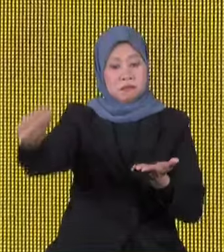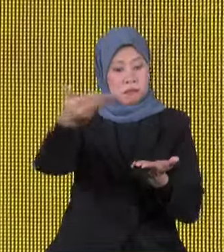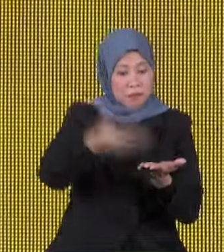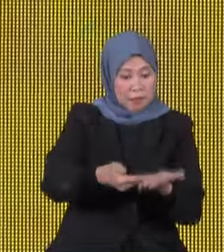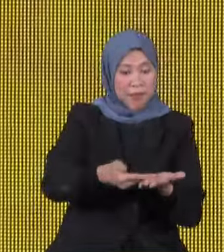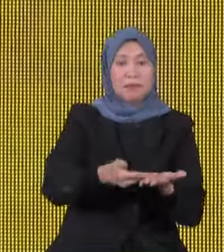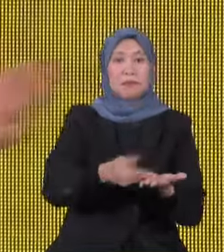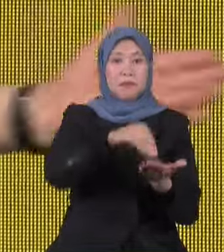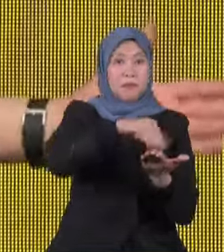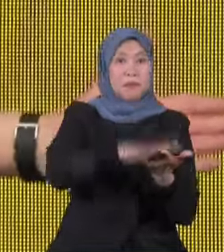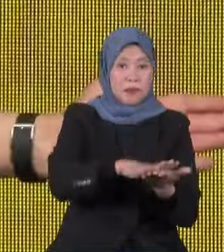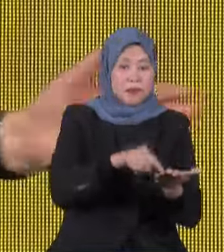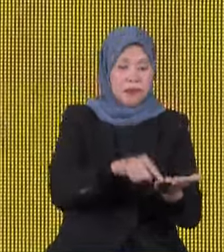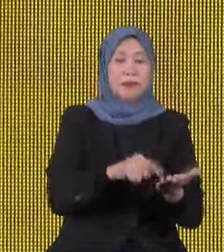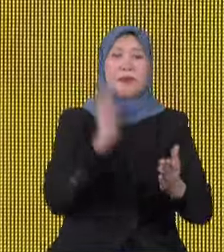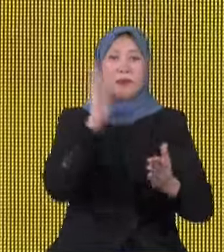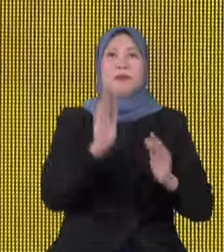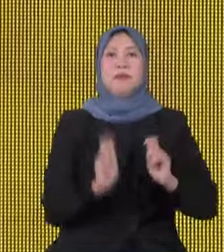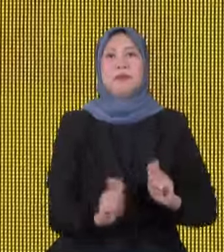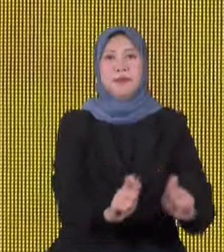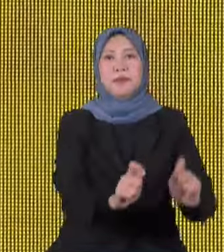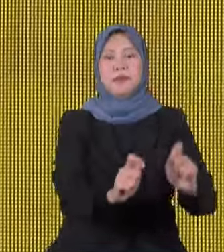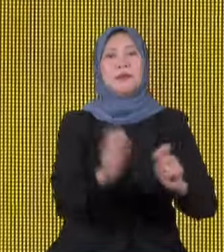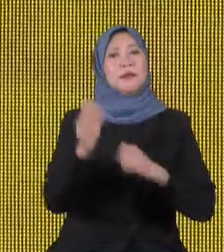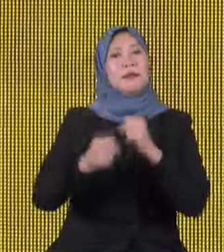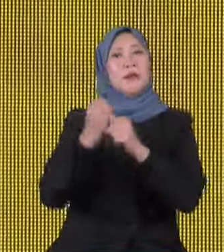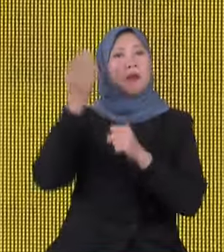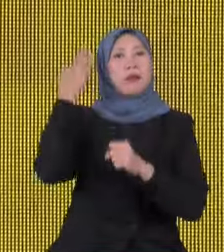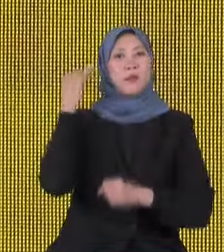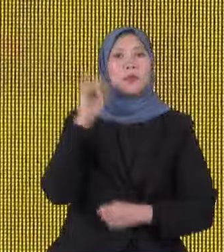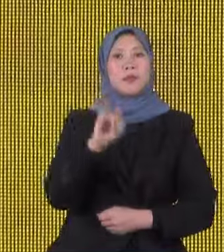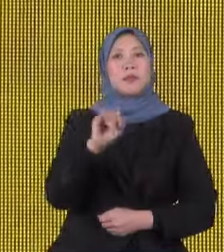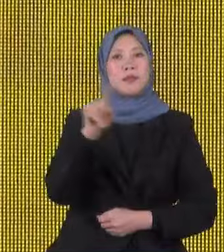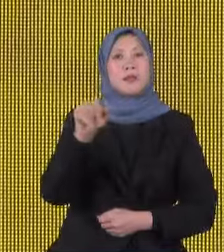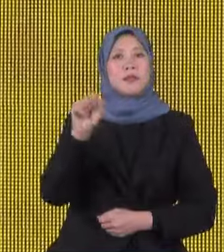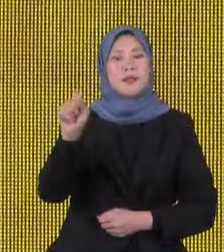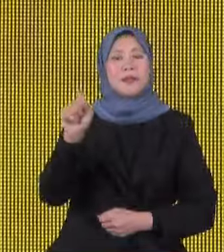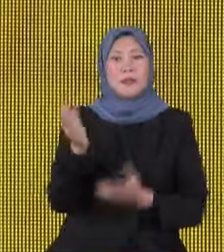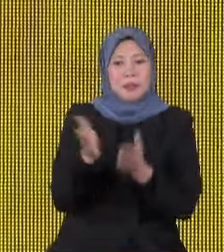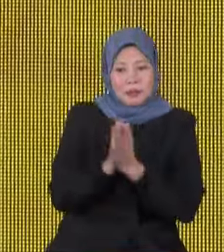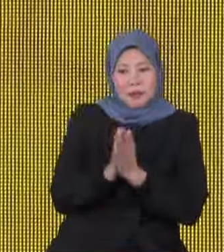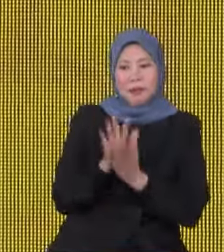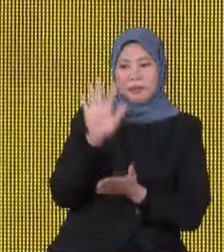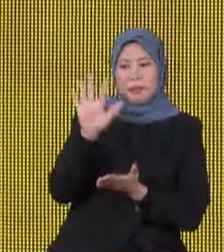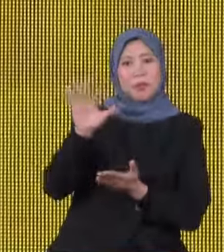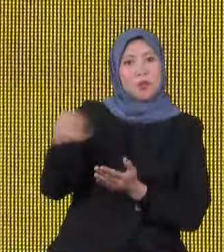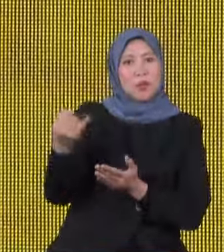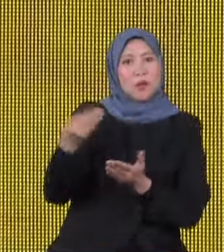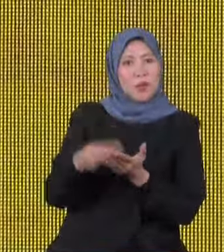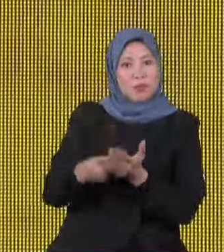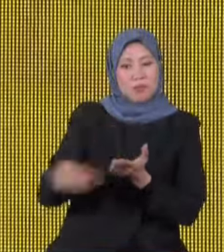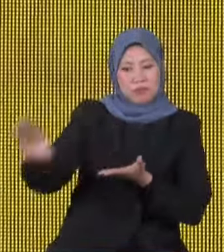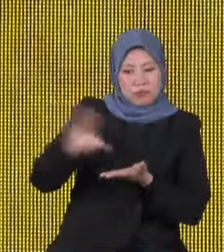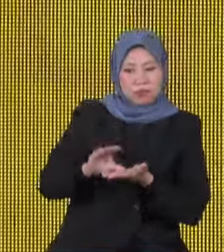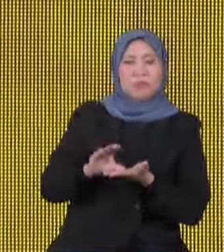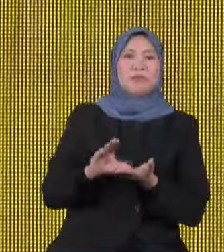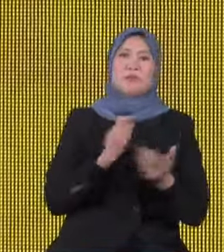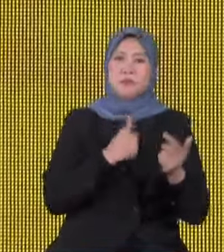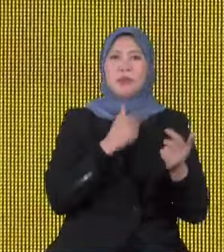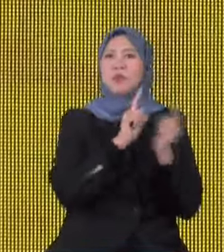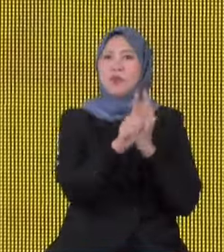sebaiknya. Tahun lalu Mama Izzat dia minta 5 juta, saya lulus 5 juta.